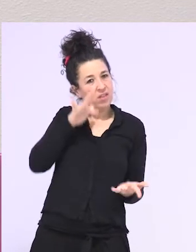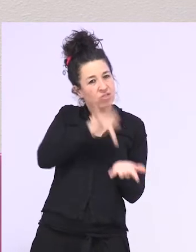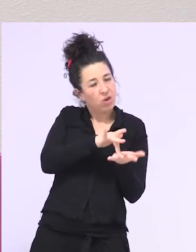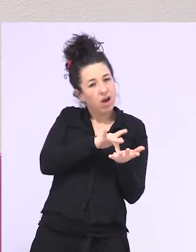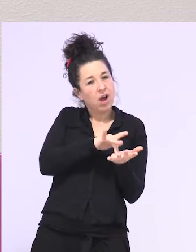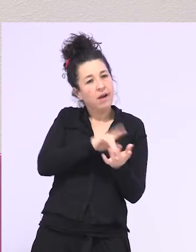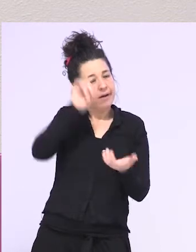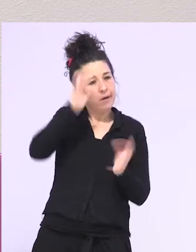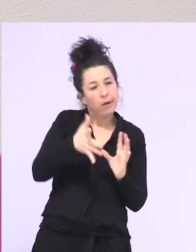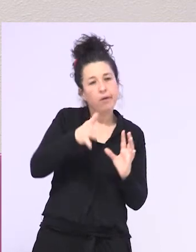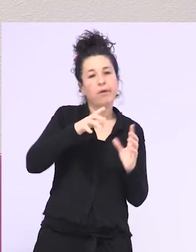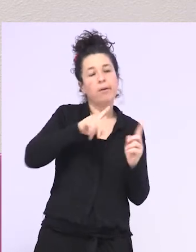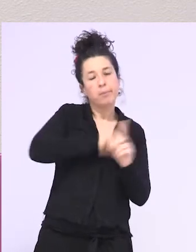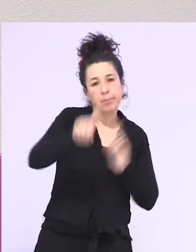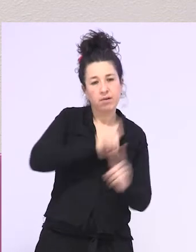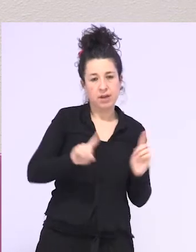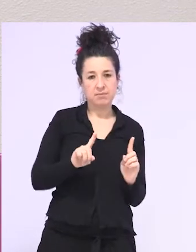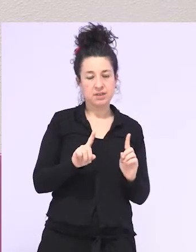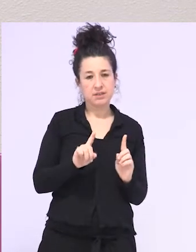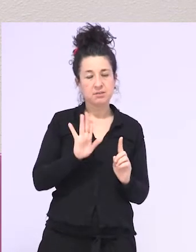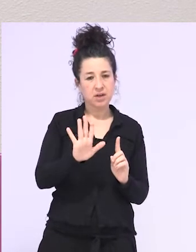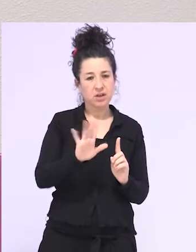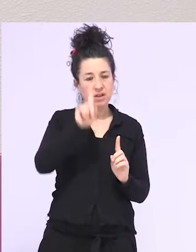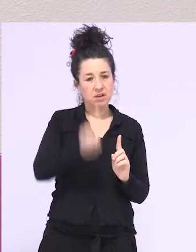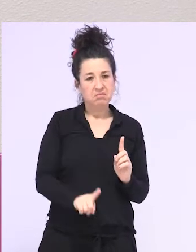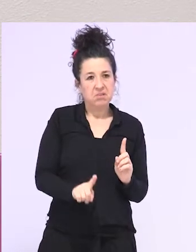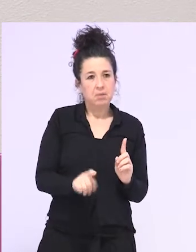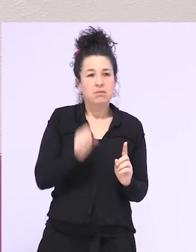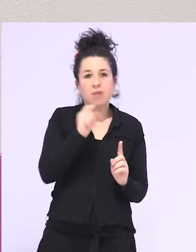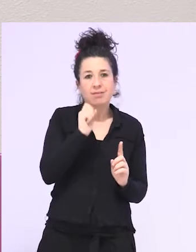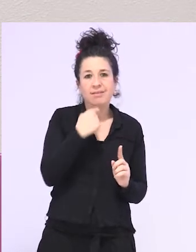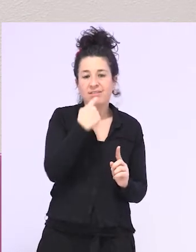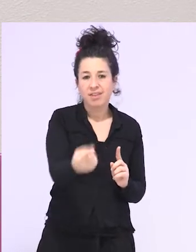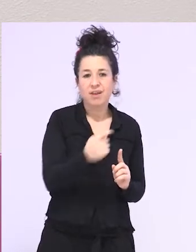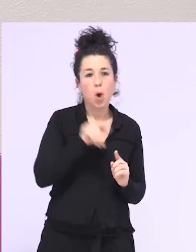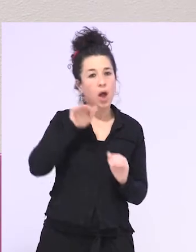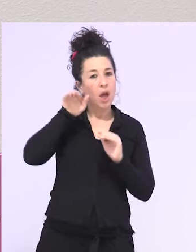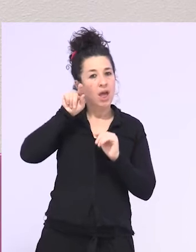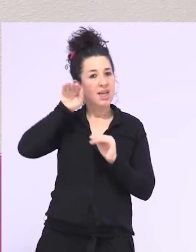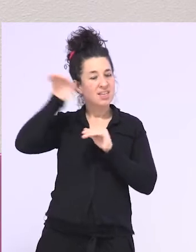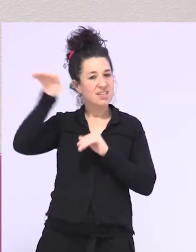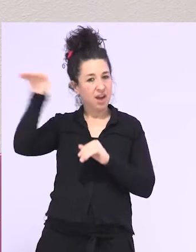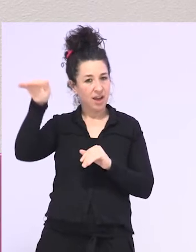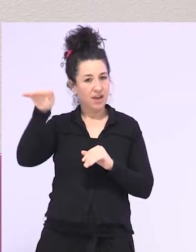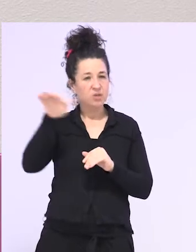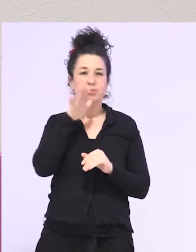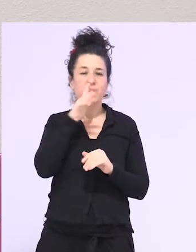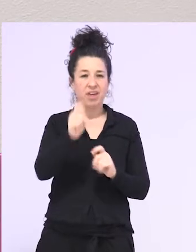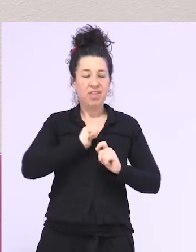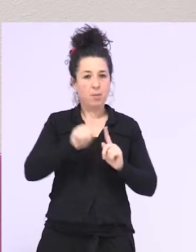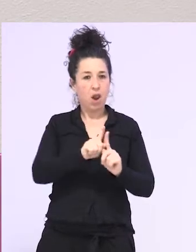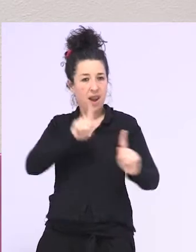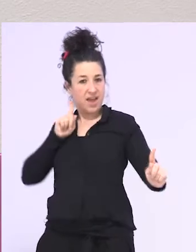ez? Zenbatetan nabarmentzen da erasotzaileak kanpotarrak zirela. Nolabait horrek ere urruntzen dulako, ez? Eta